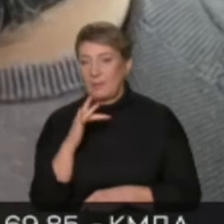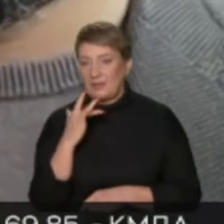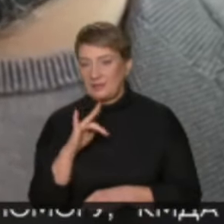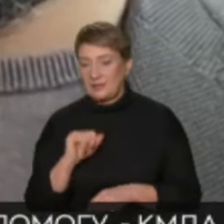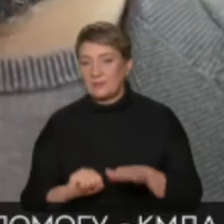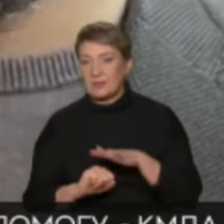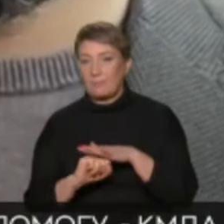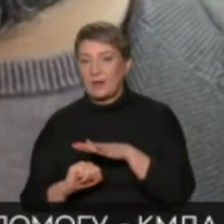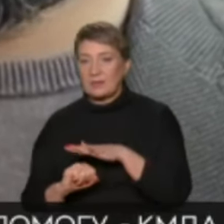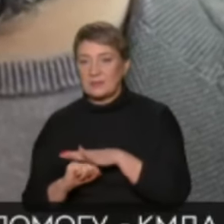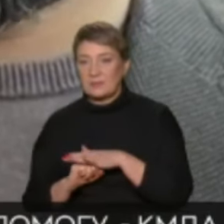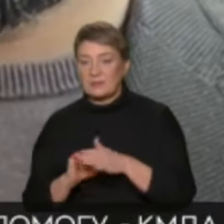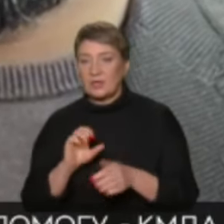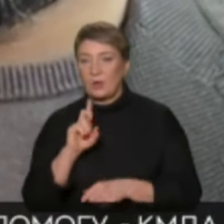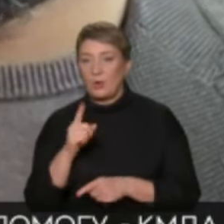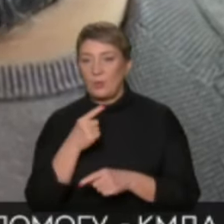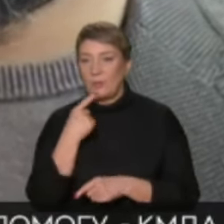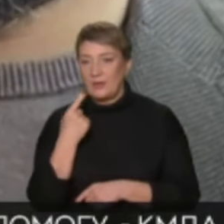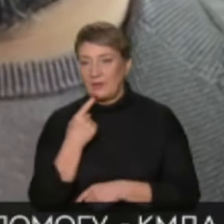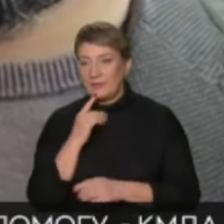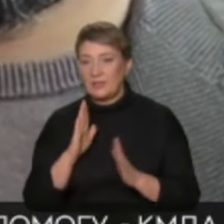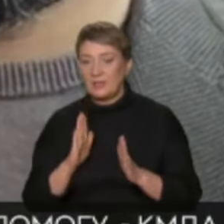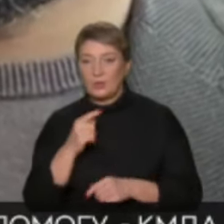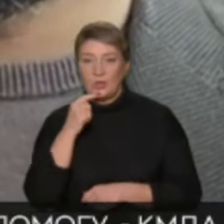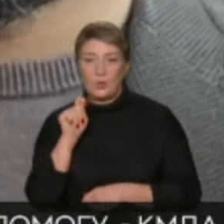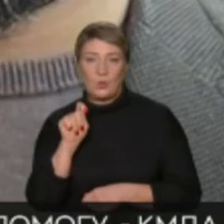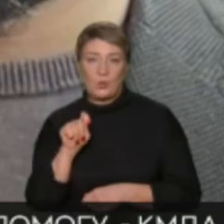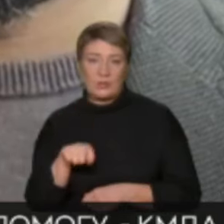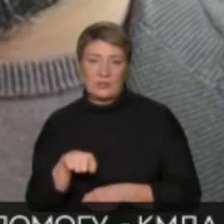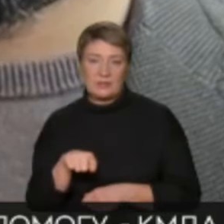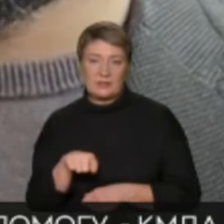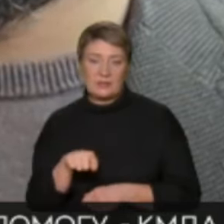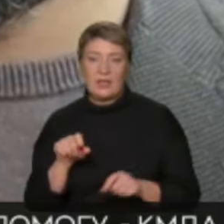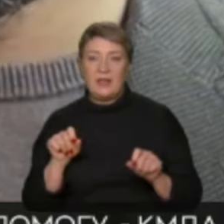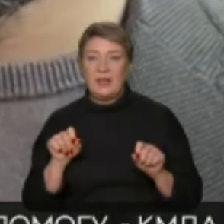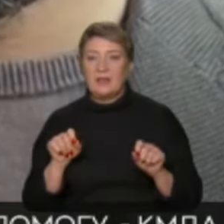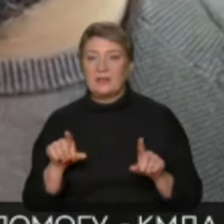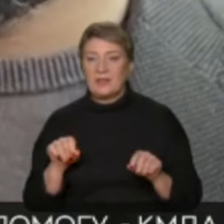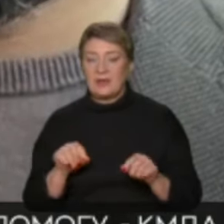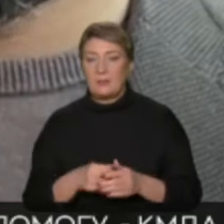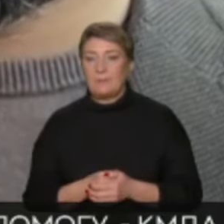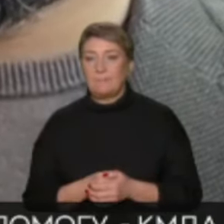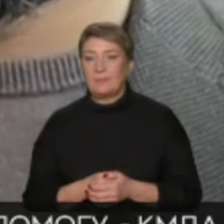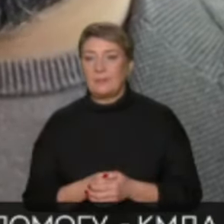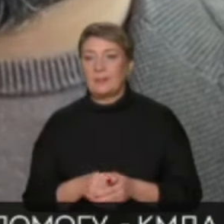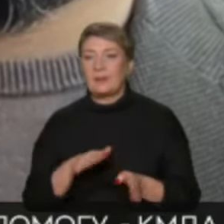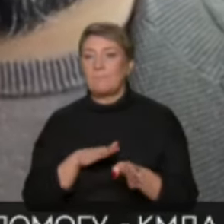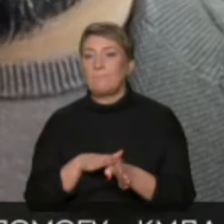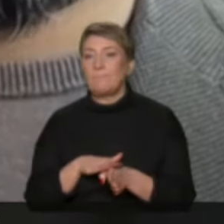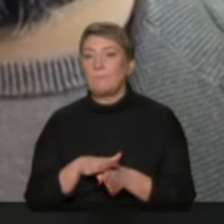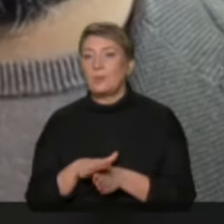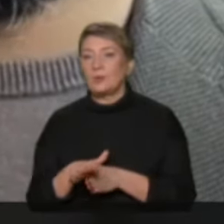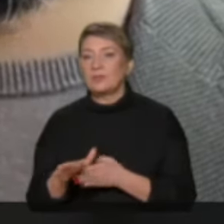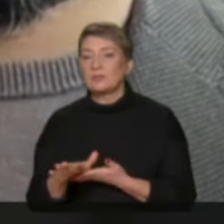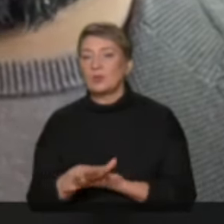базам. Об этом говорили только украинские телеграм-каналы, они полностью